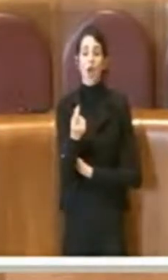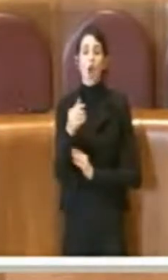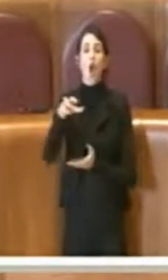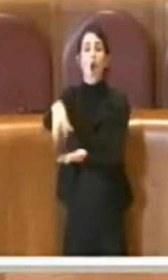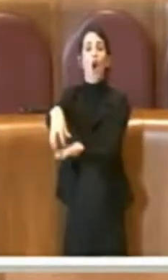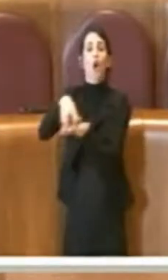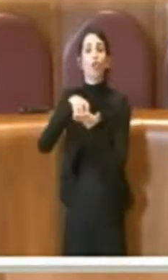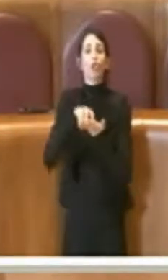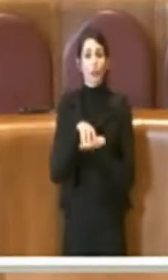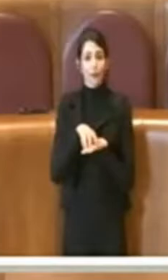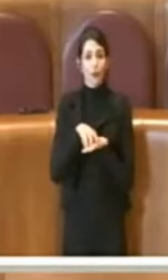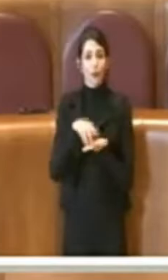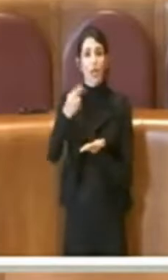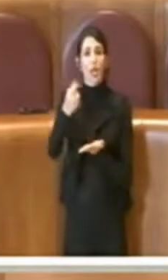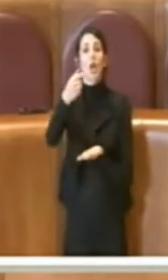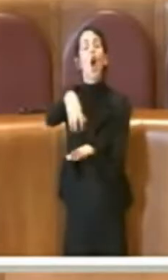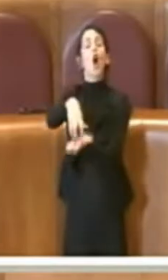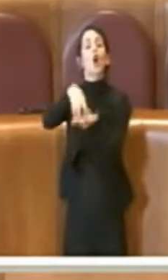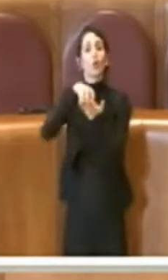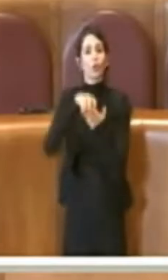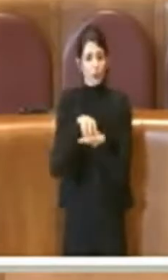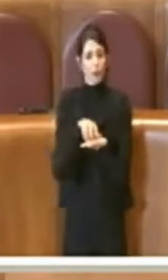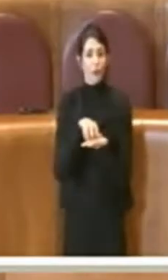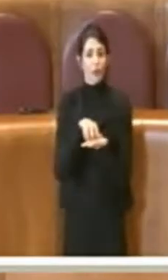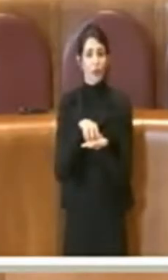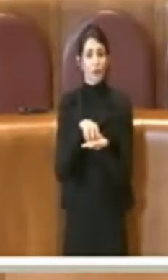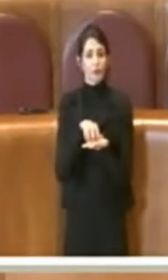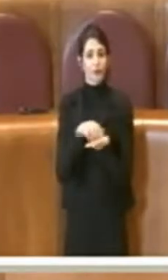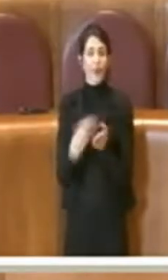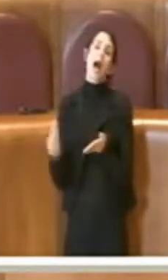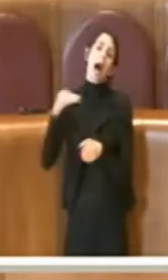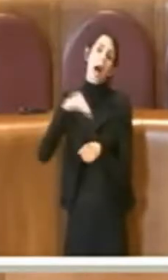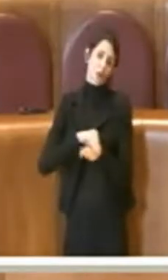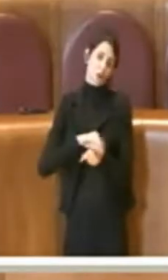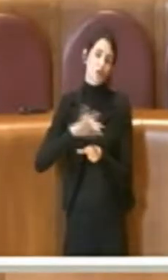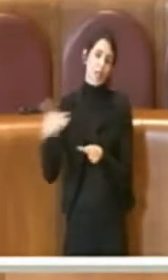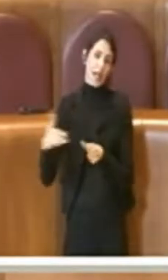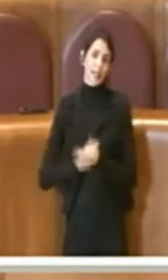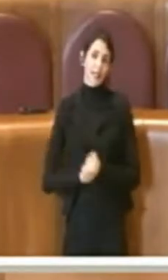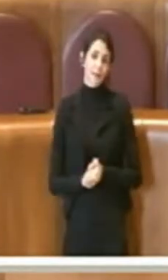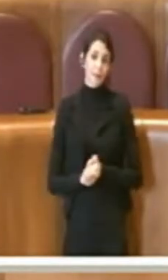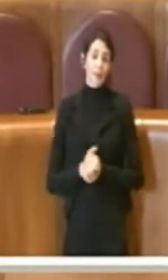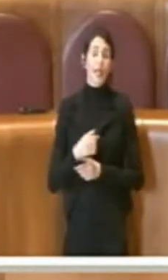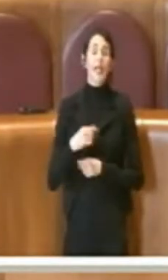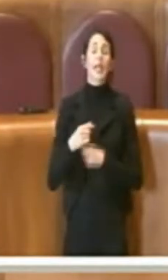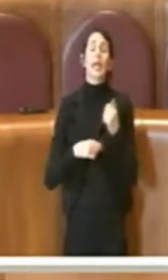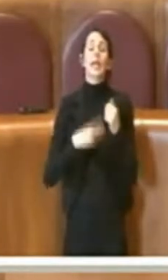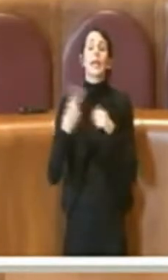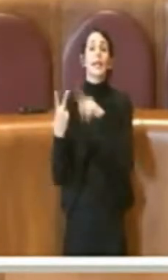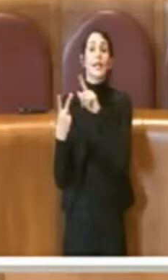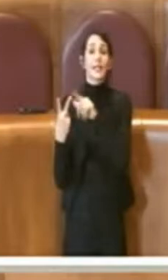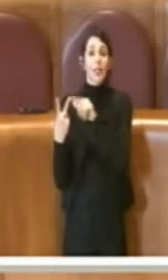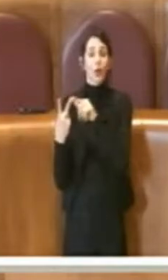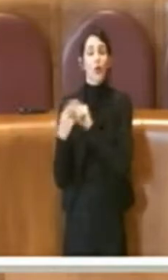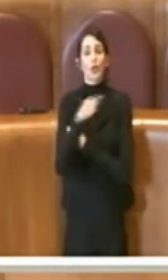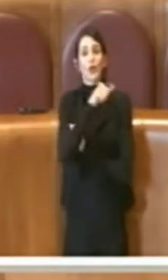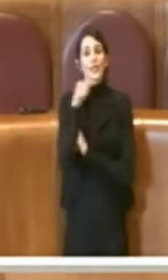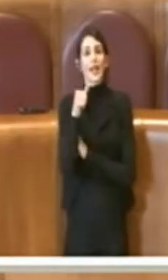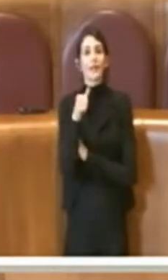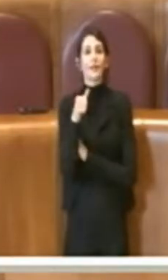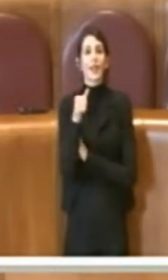contributi ulteriori rispetto a quelli che già vengono dati. In seconda battuta che ci venga data la possibilità, un aiuto da